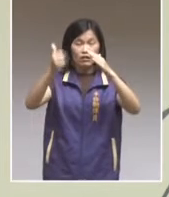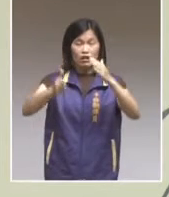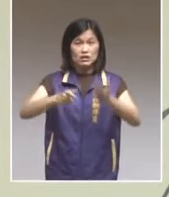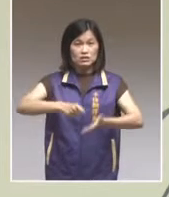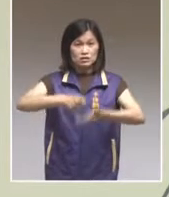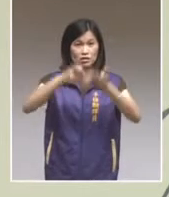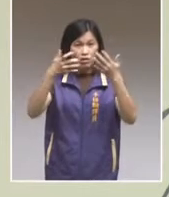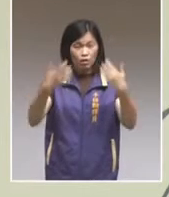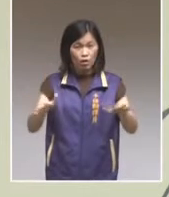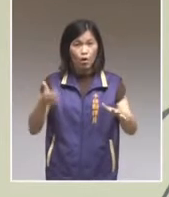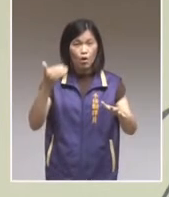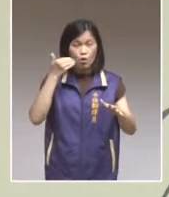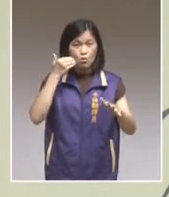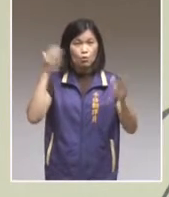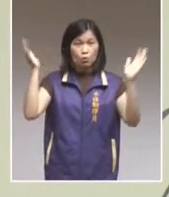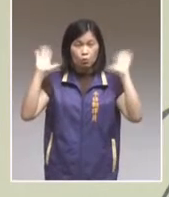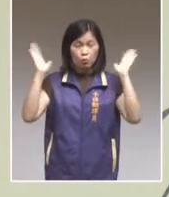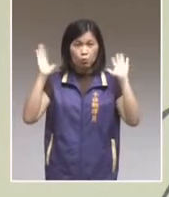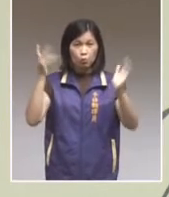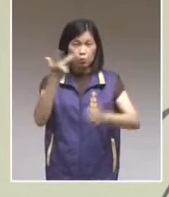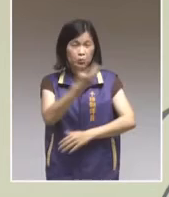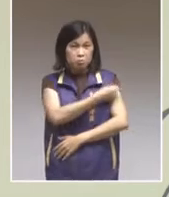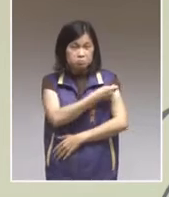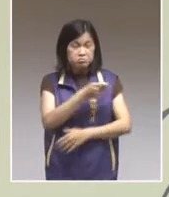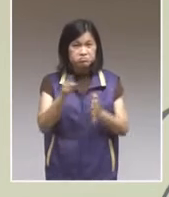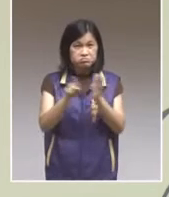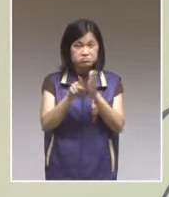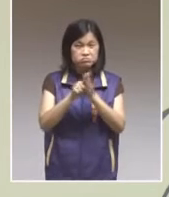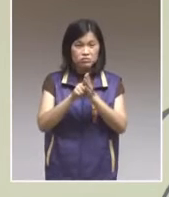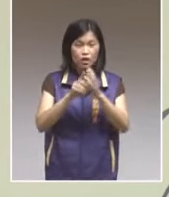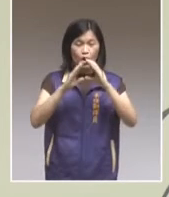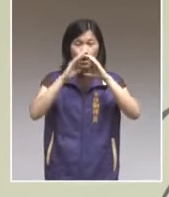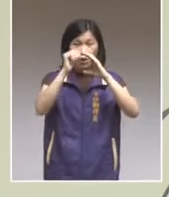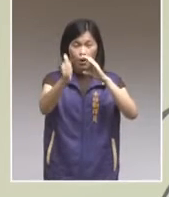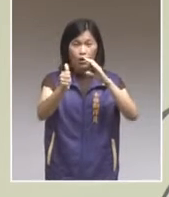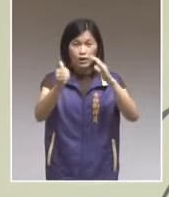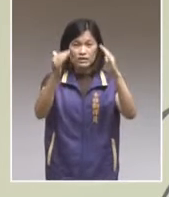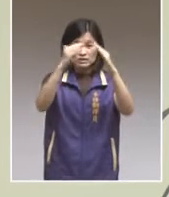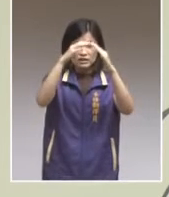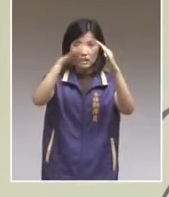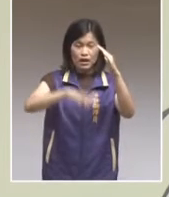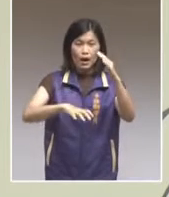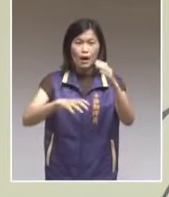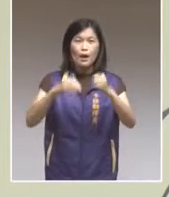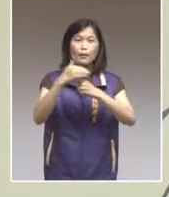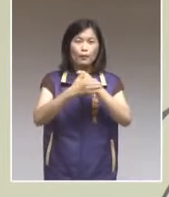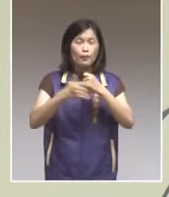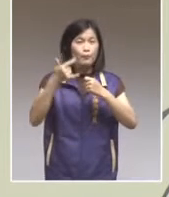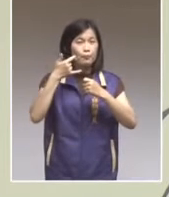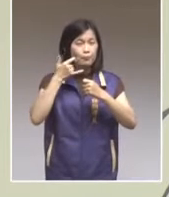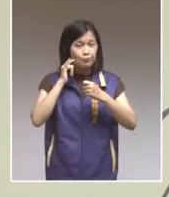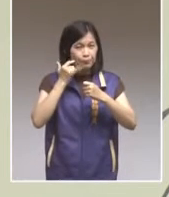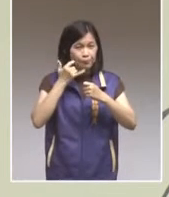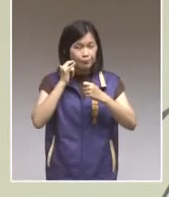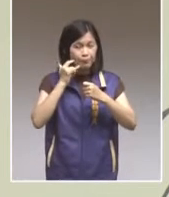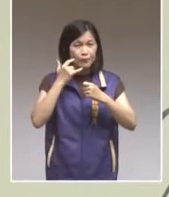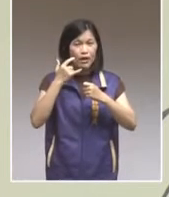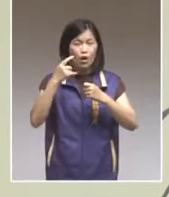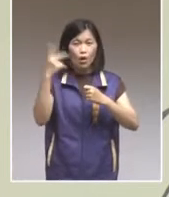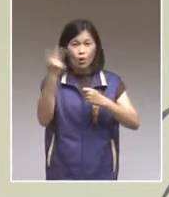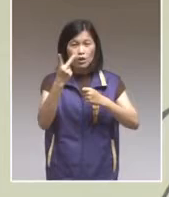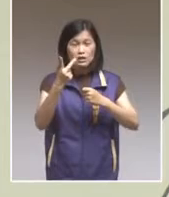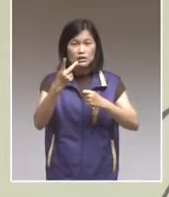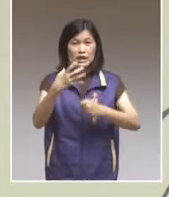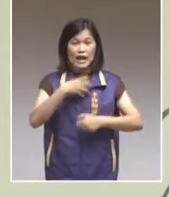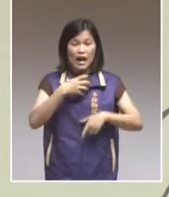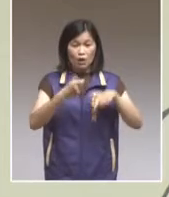儿童如果打疫苗的时候，那回去家里其实也可以保护爸爸妈妈跟家里如果有阿公